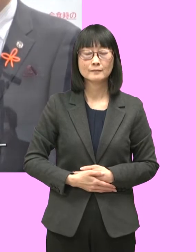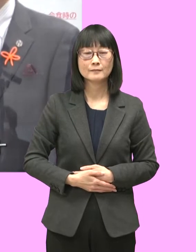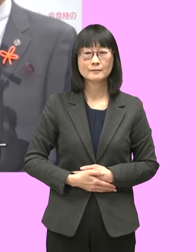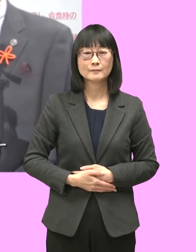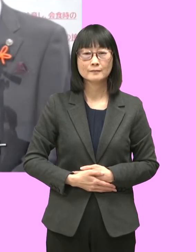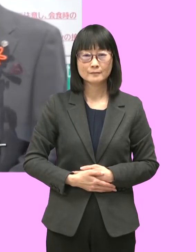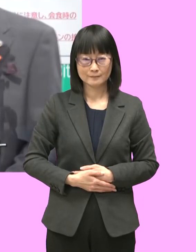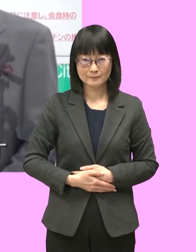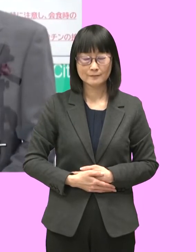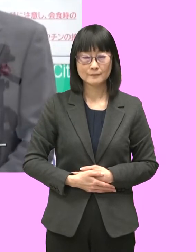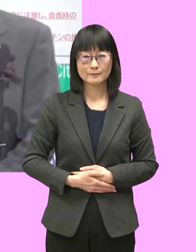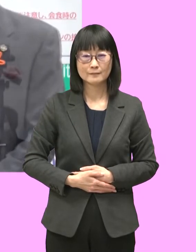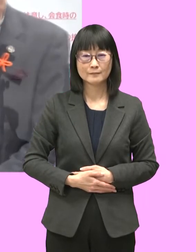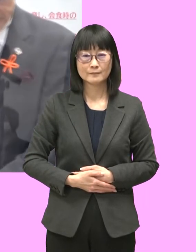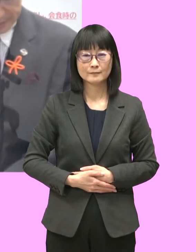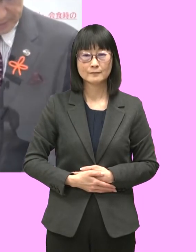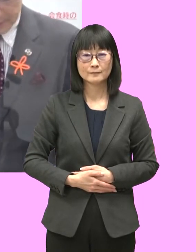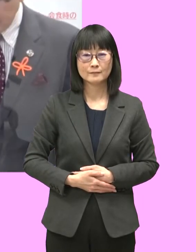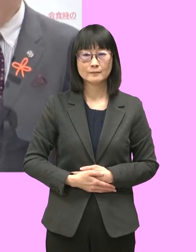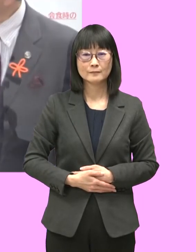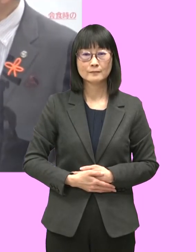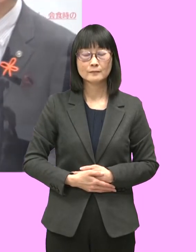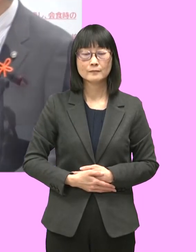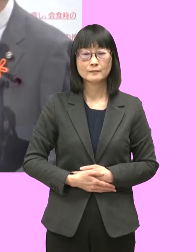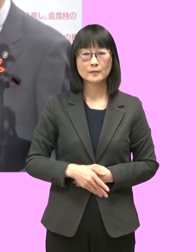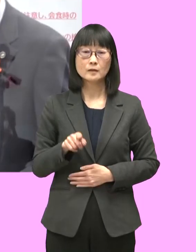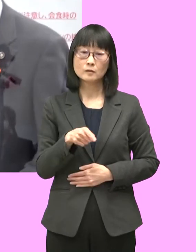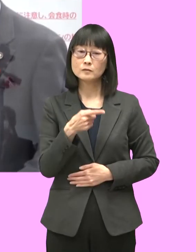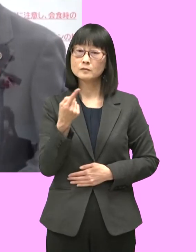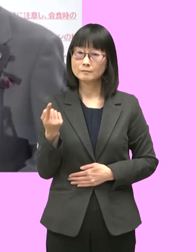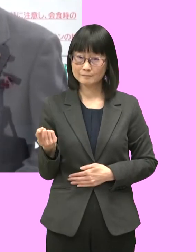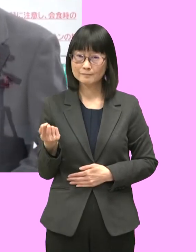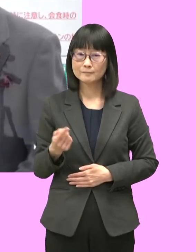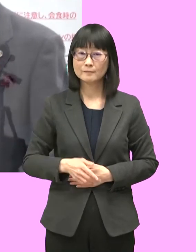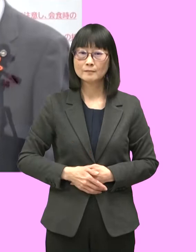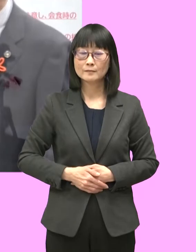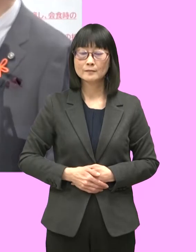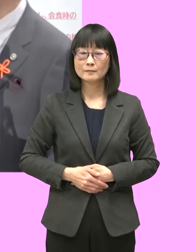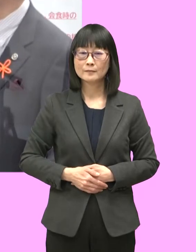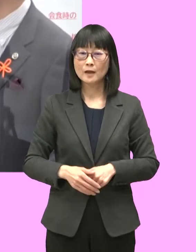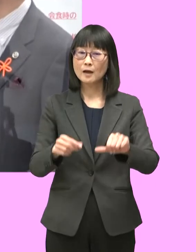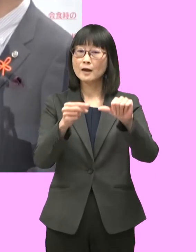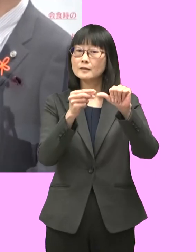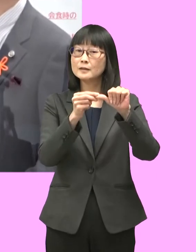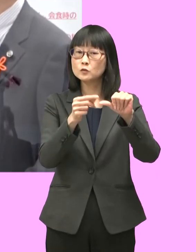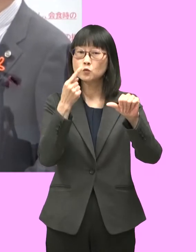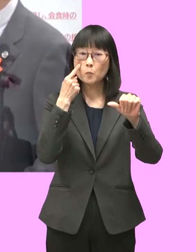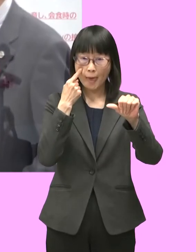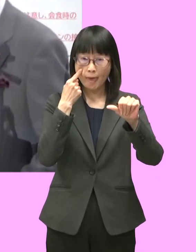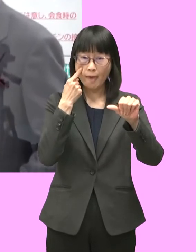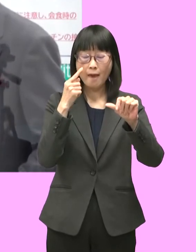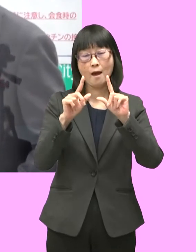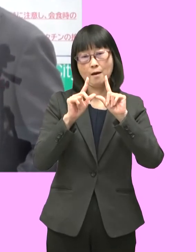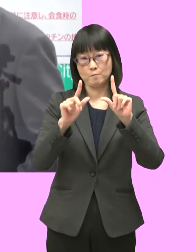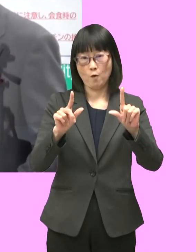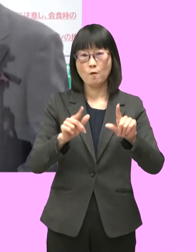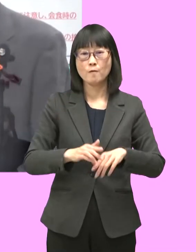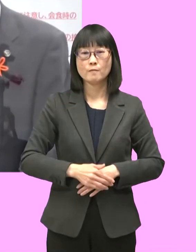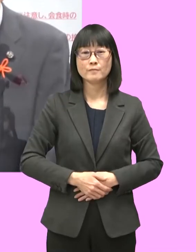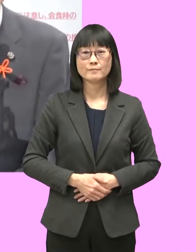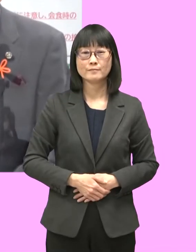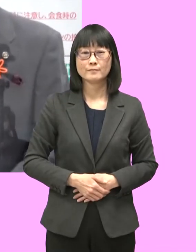はい、以上であります。じゃあ続いて4点あの5つ目に入ります。